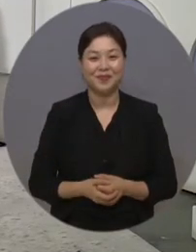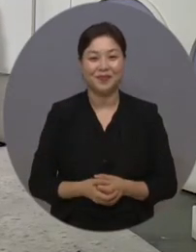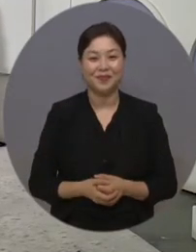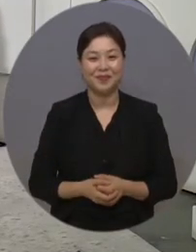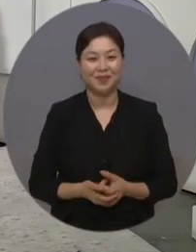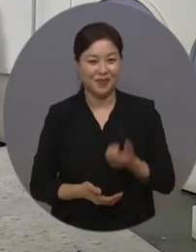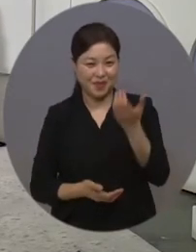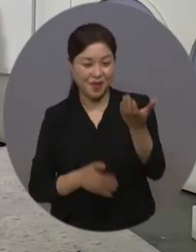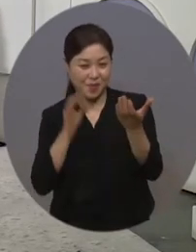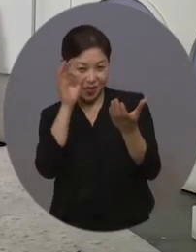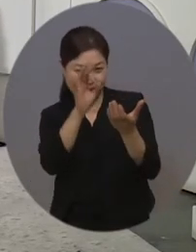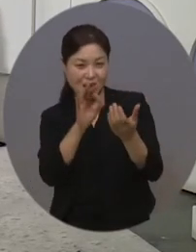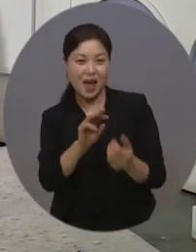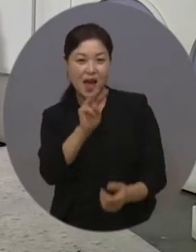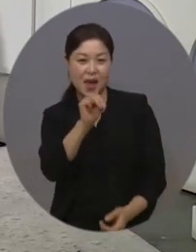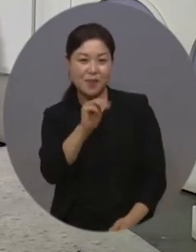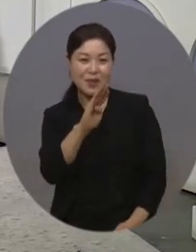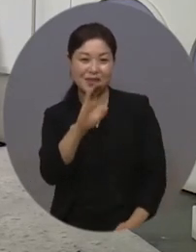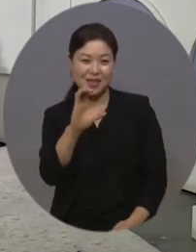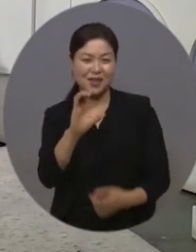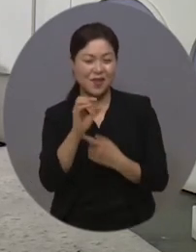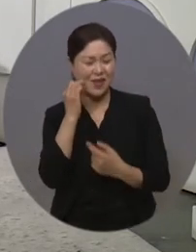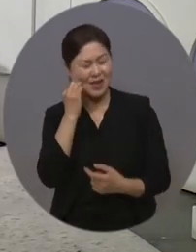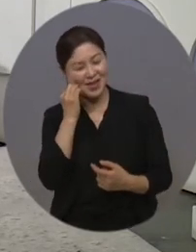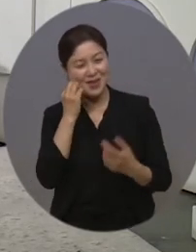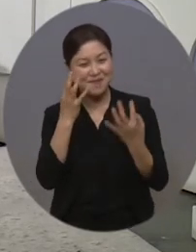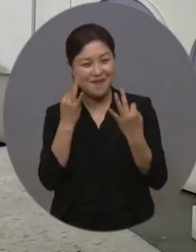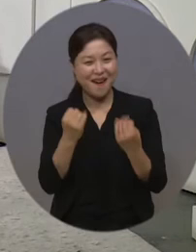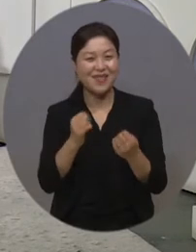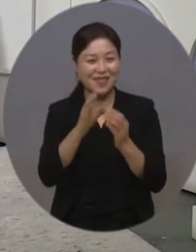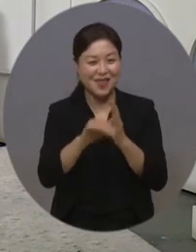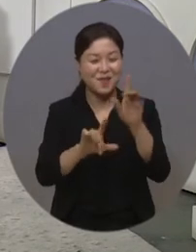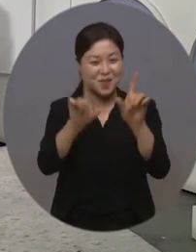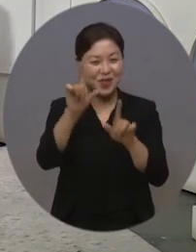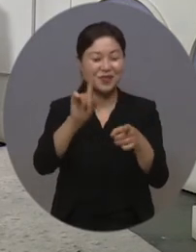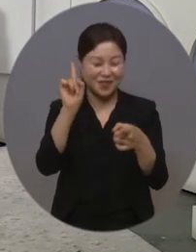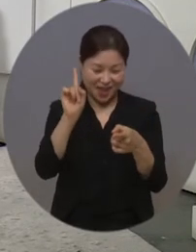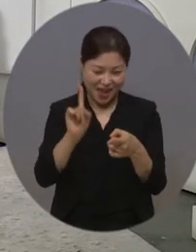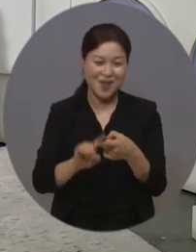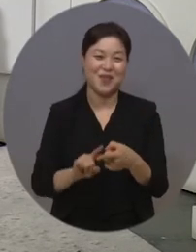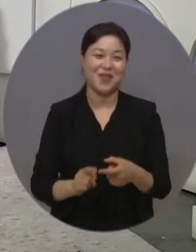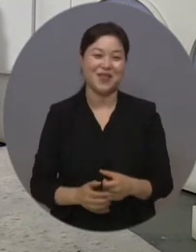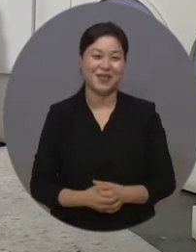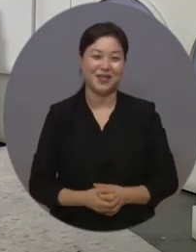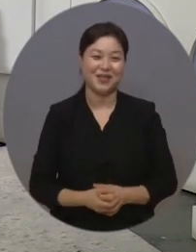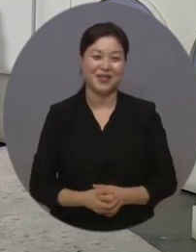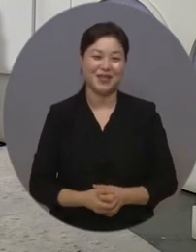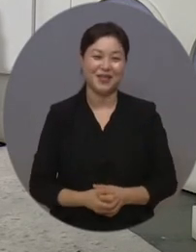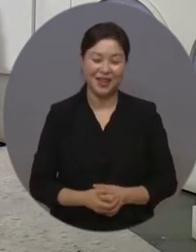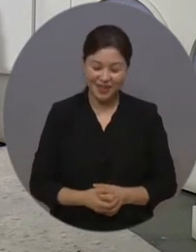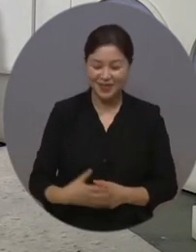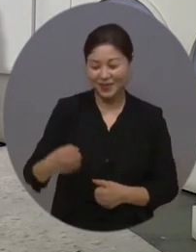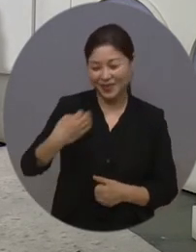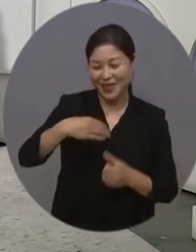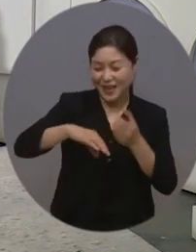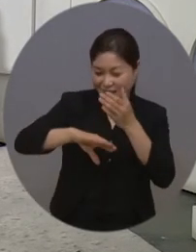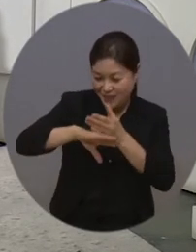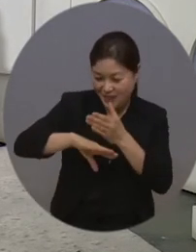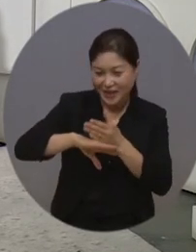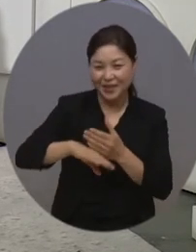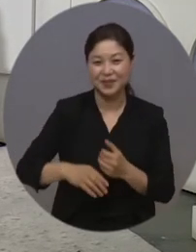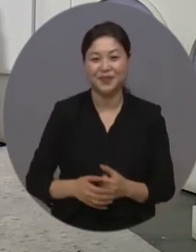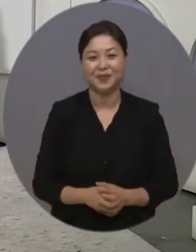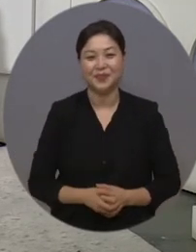보니까 MBC에서 한참 날릴 때 그때하고 똑같습니다. 아이, 감사합니다. 그런데 이제 많은